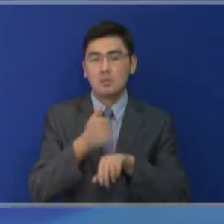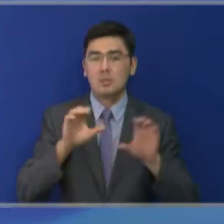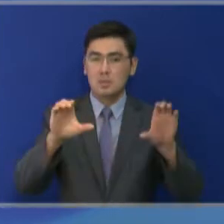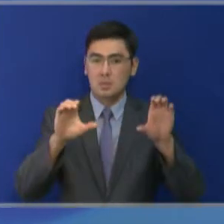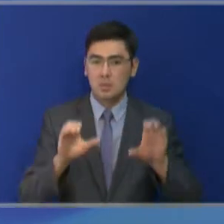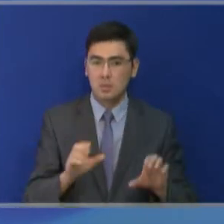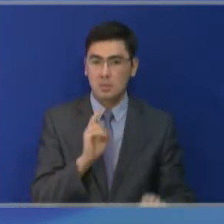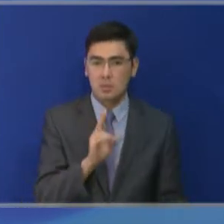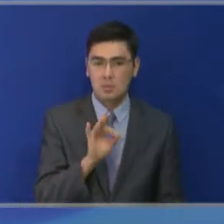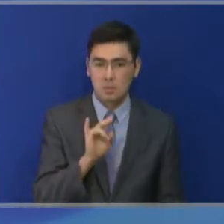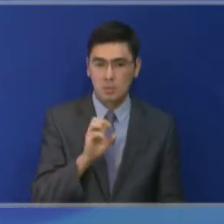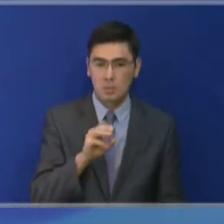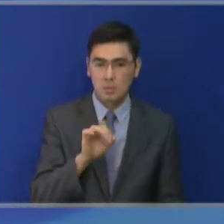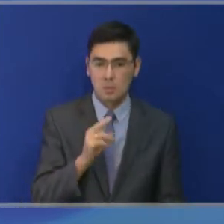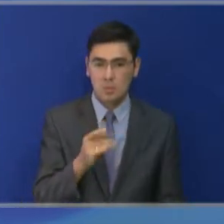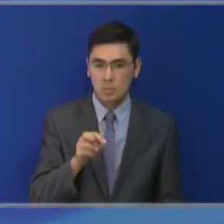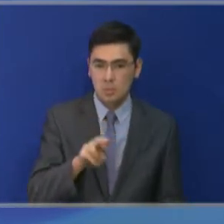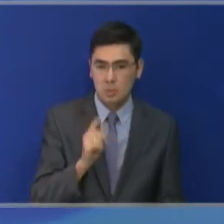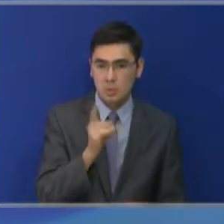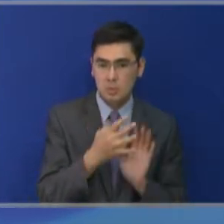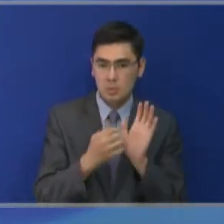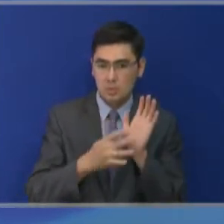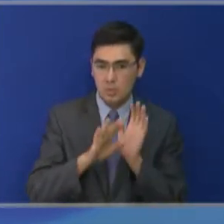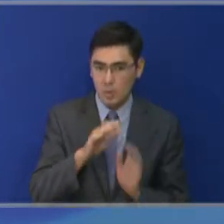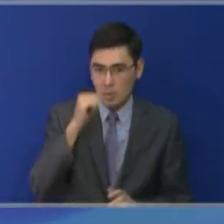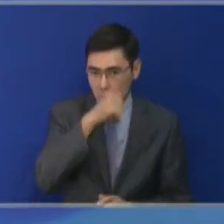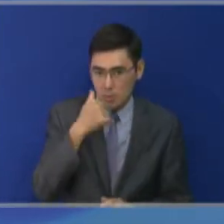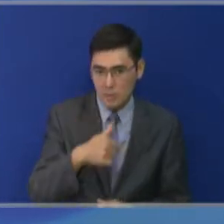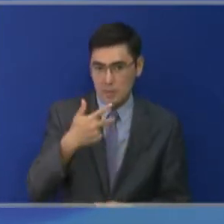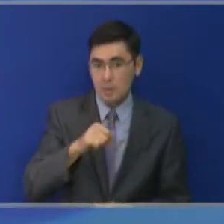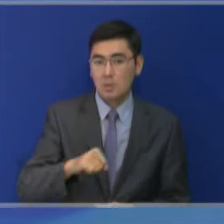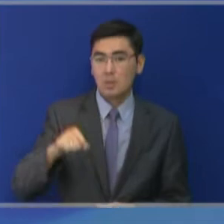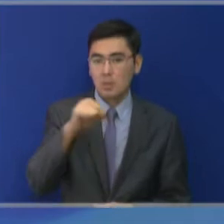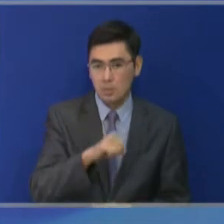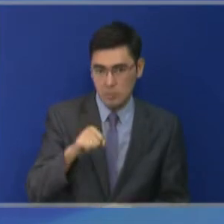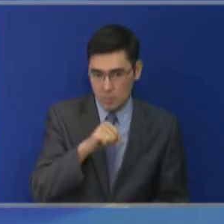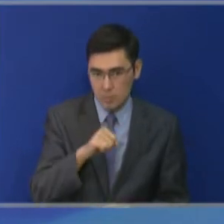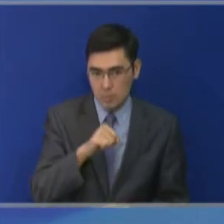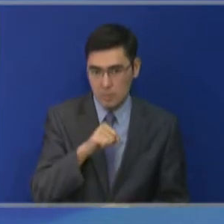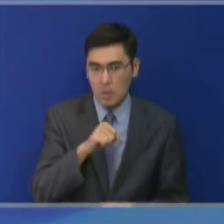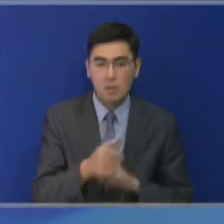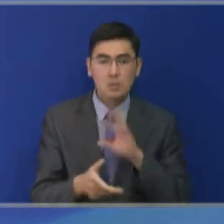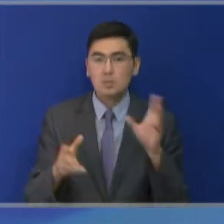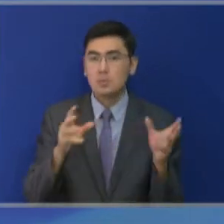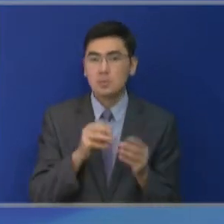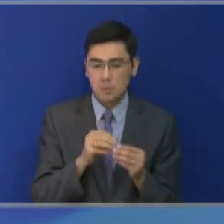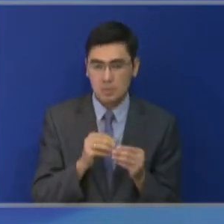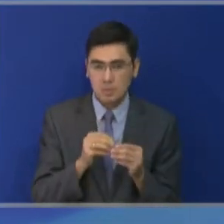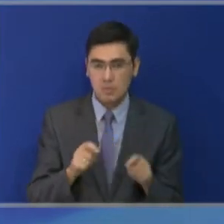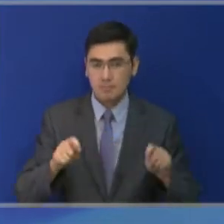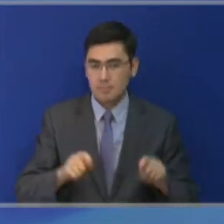Назарбаев 1995 жылғы 30 тамыз Қазақстан халқы тарихи таңдау жасаған ұлы бетбұрыс күні деп атап